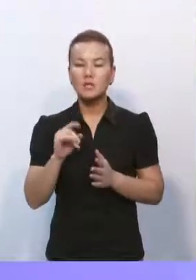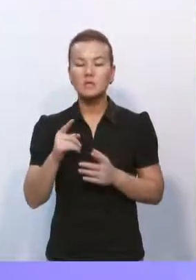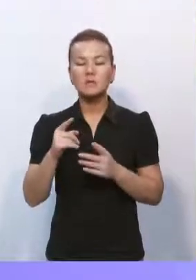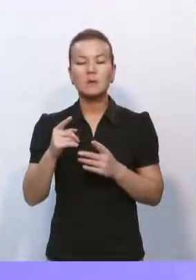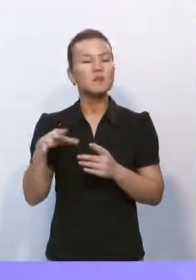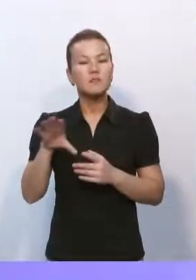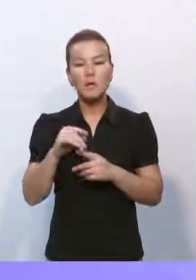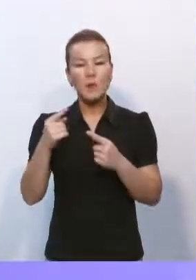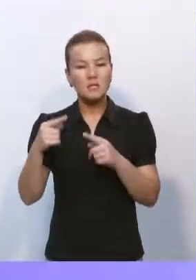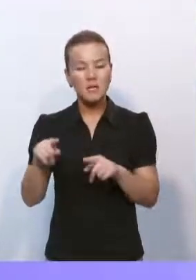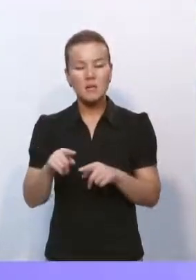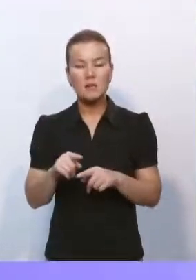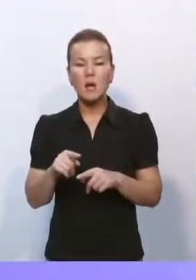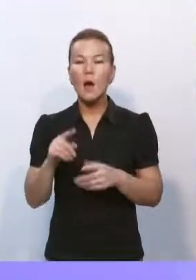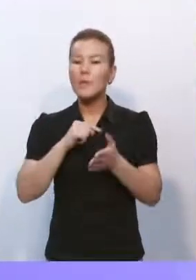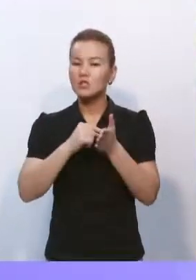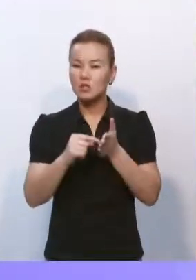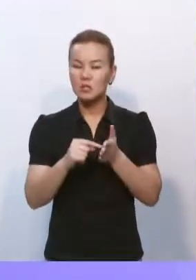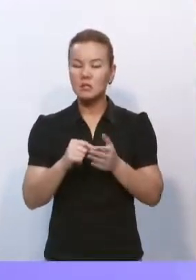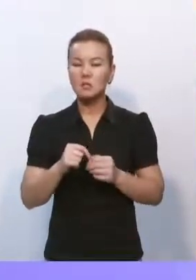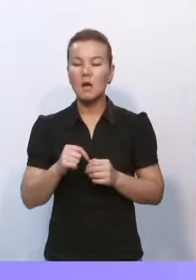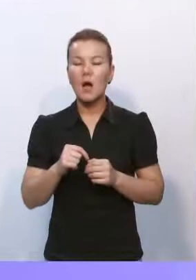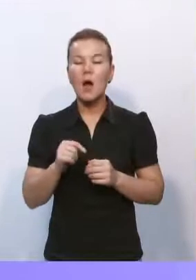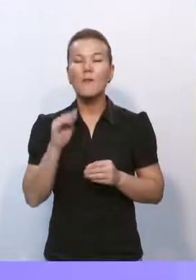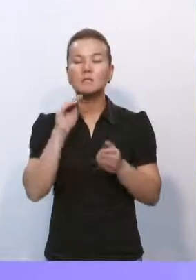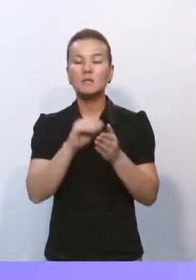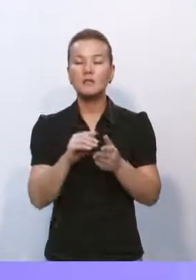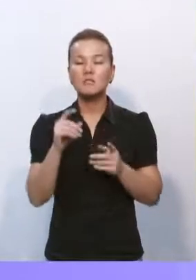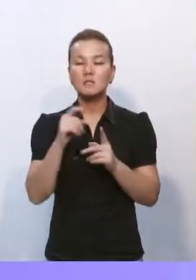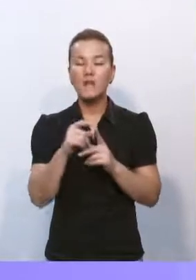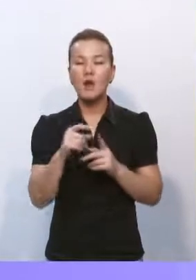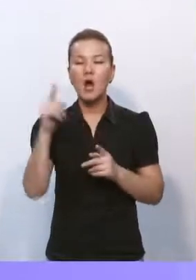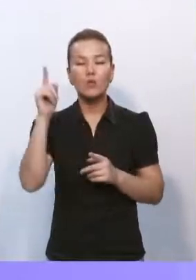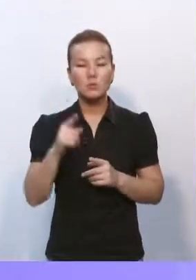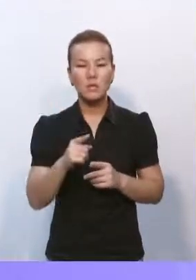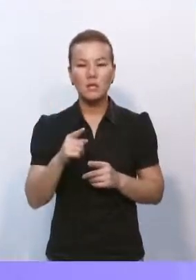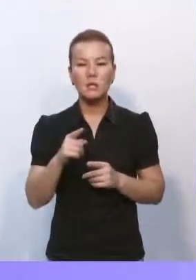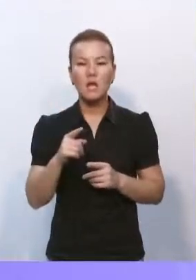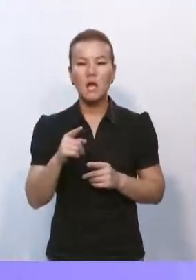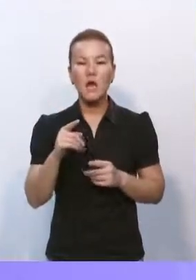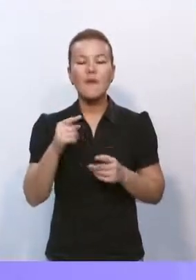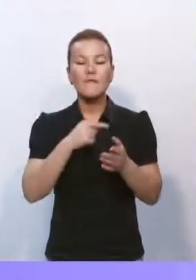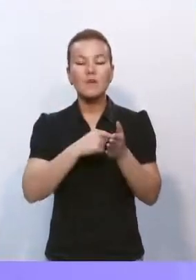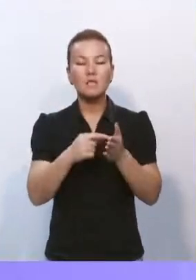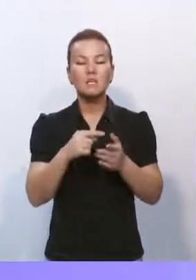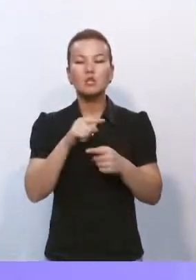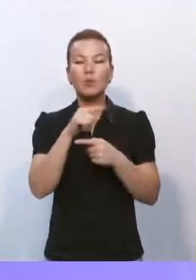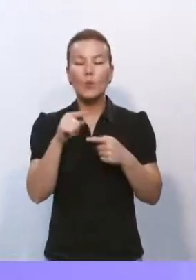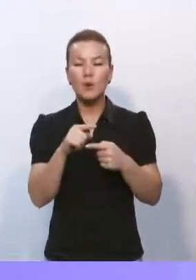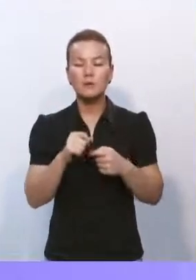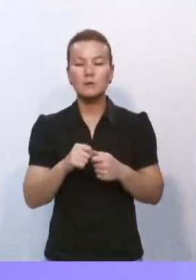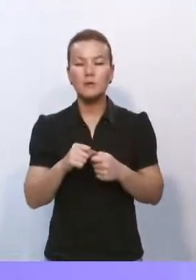остальных. Подчеркните его. Поставьте в словах ударение, выделите